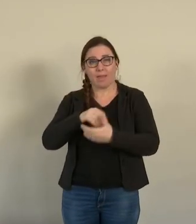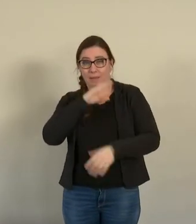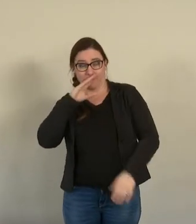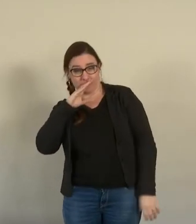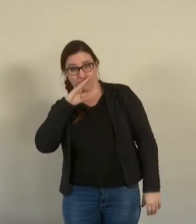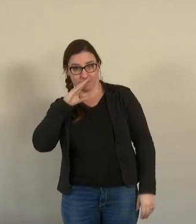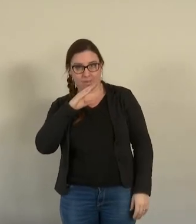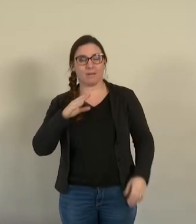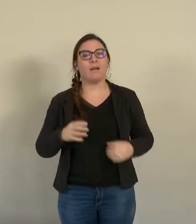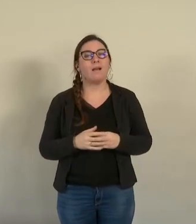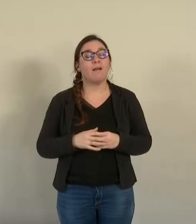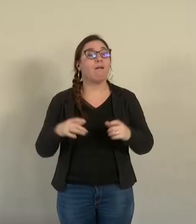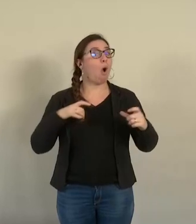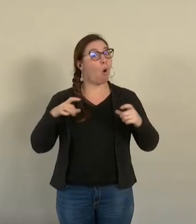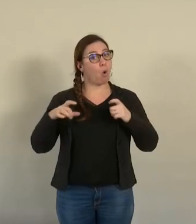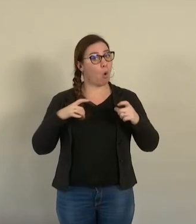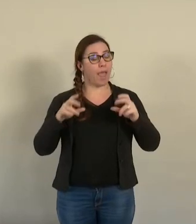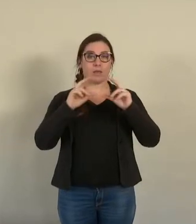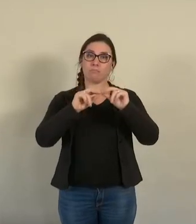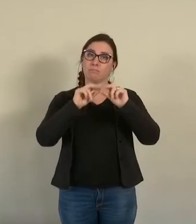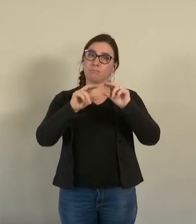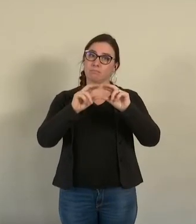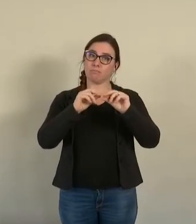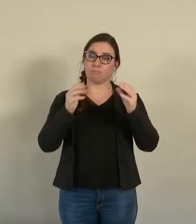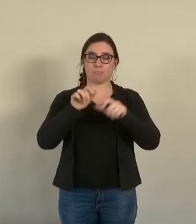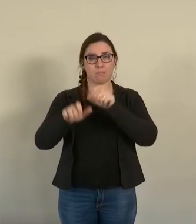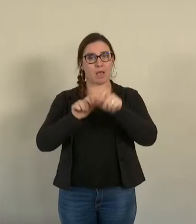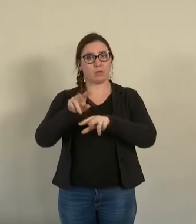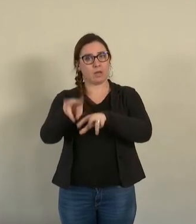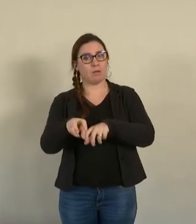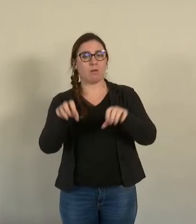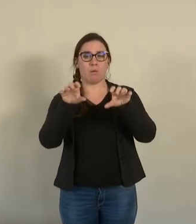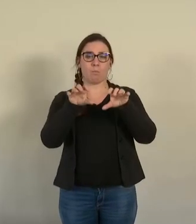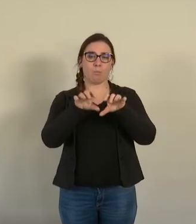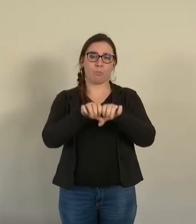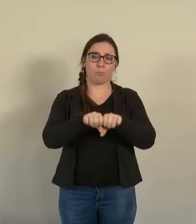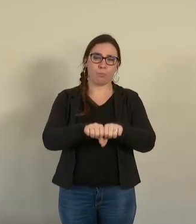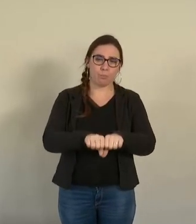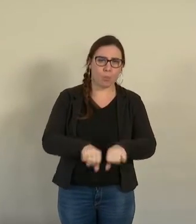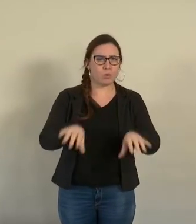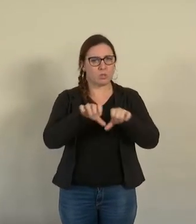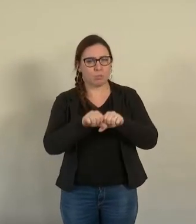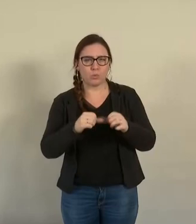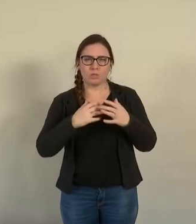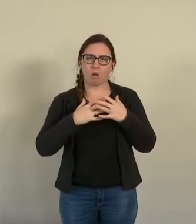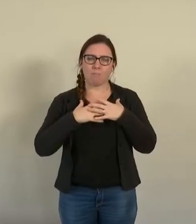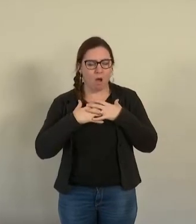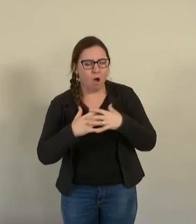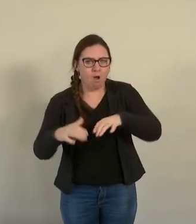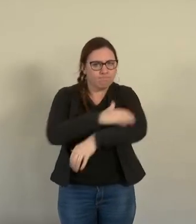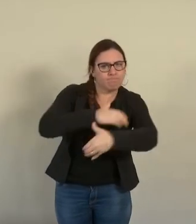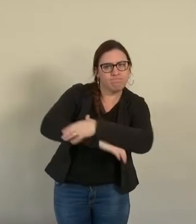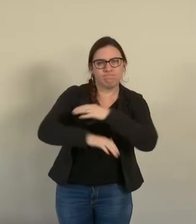lorsque un collègue explique que les agriculteurs produisent mettent du cœur dans leur ouvrage au